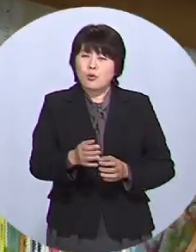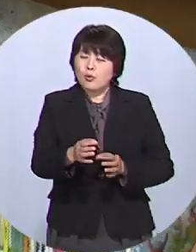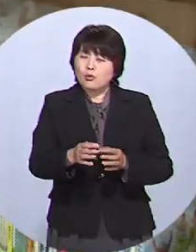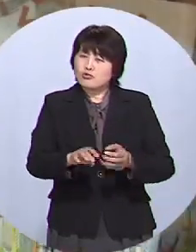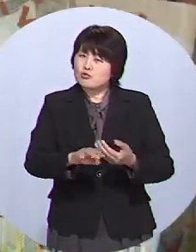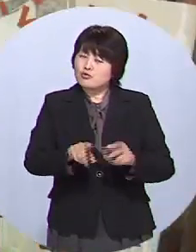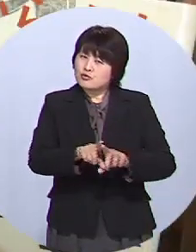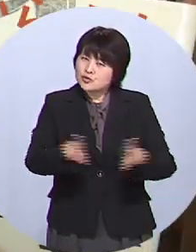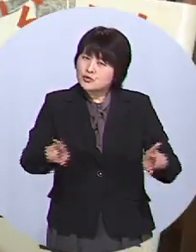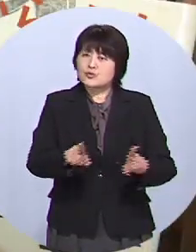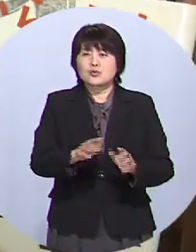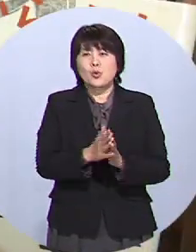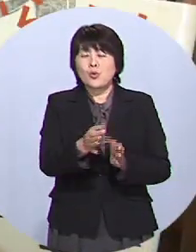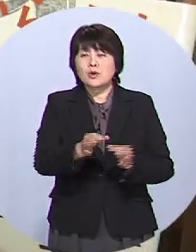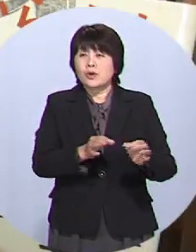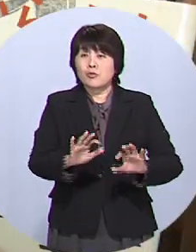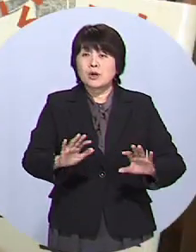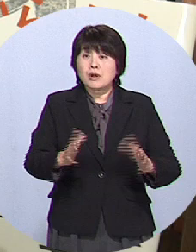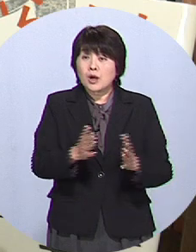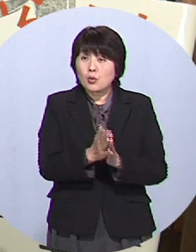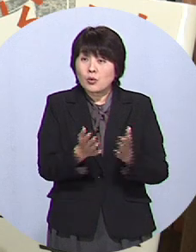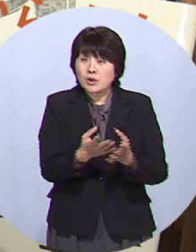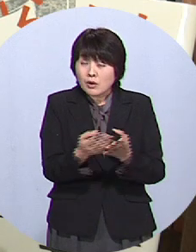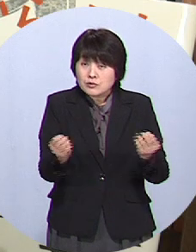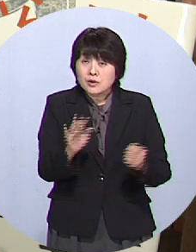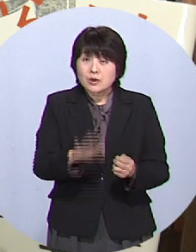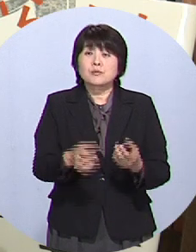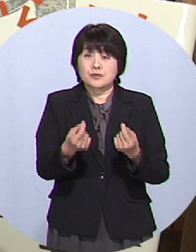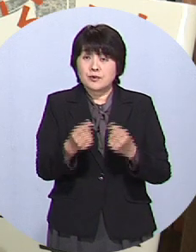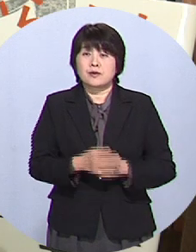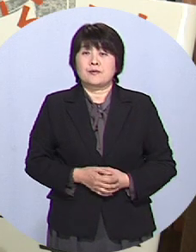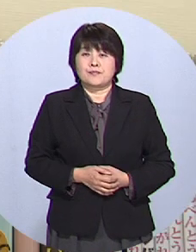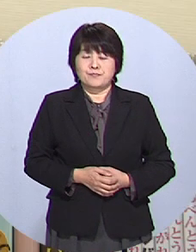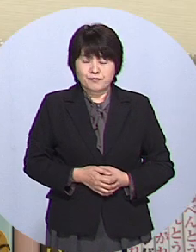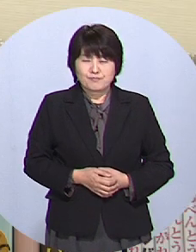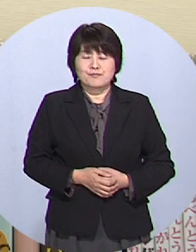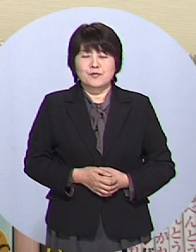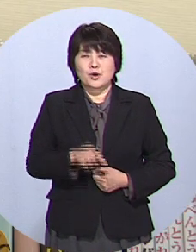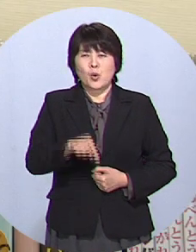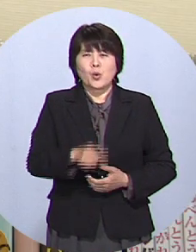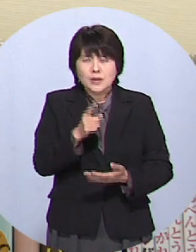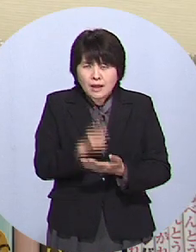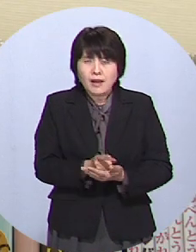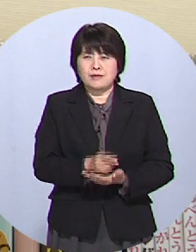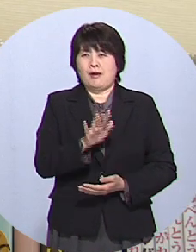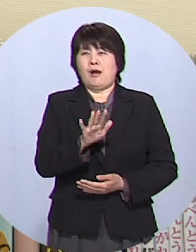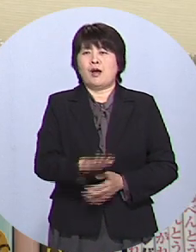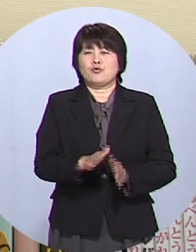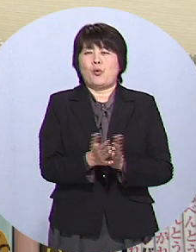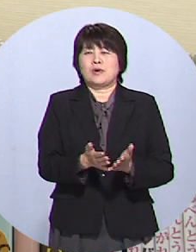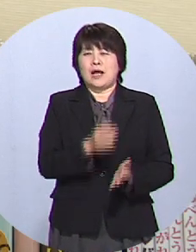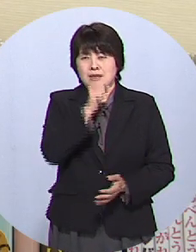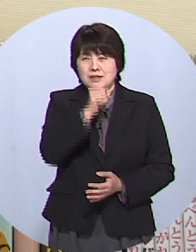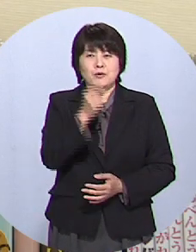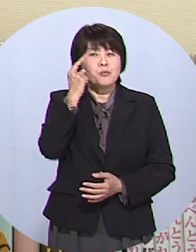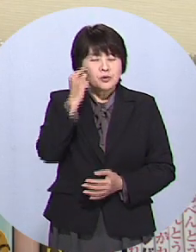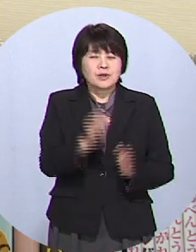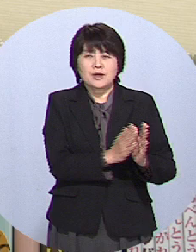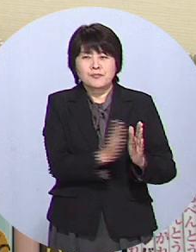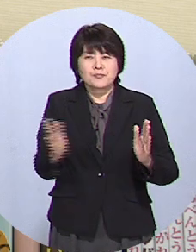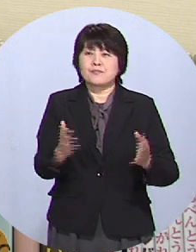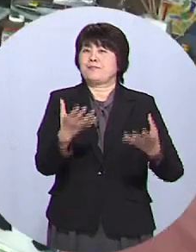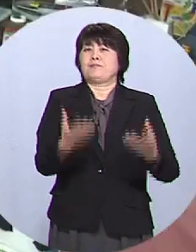とかではあんまり見ないような絵本もたくさんありますね。 はい、ここでしか買えない本を置きたいと思って揃えました